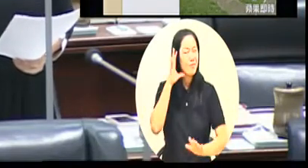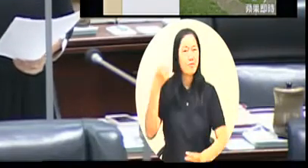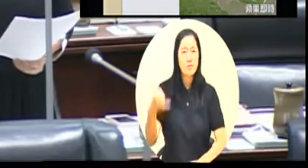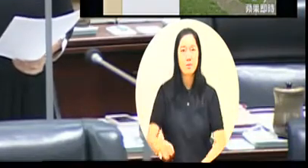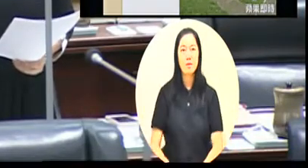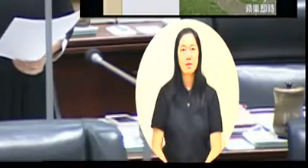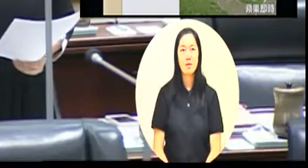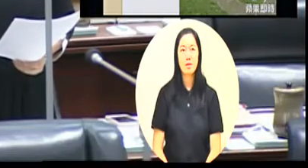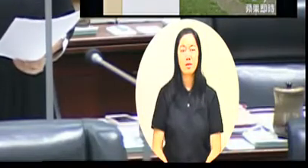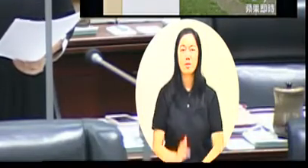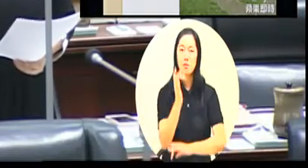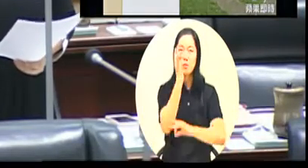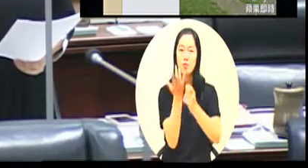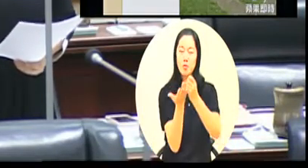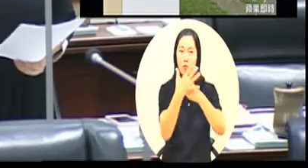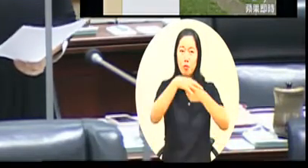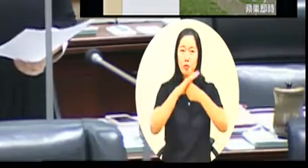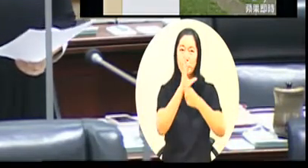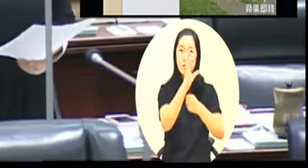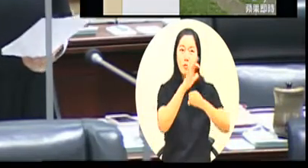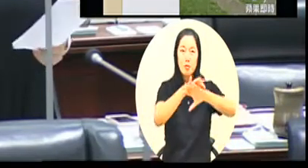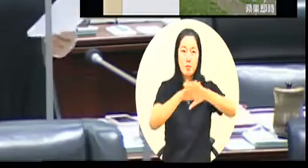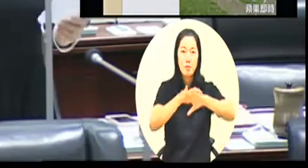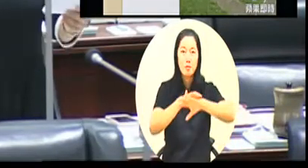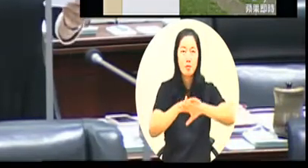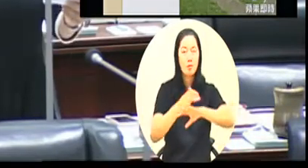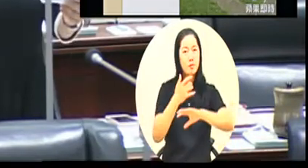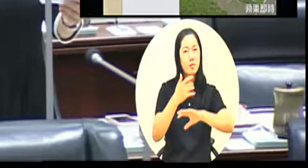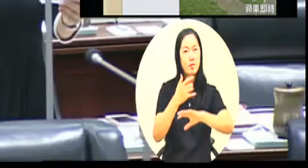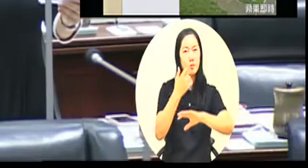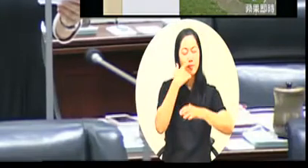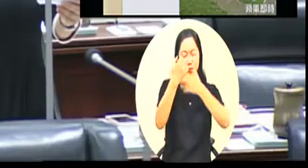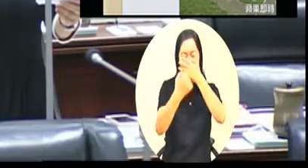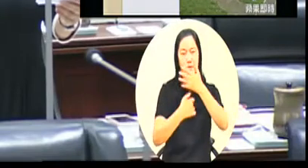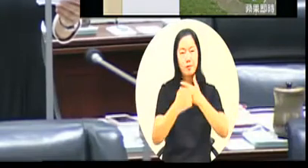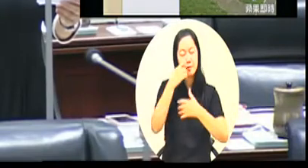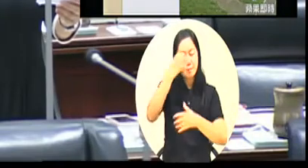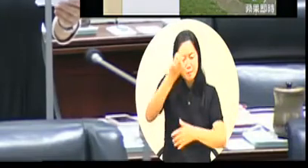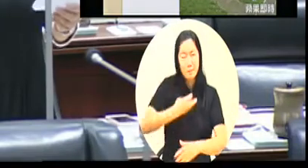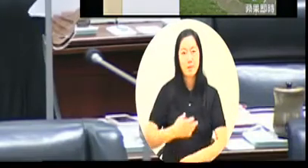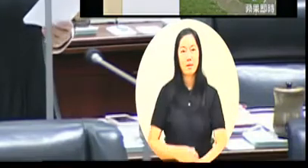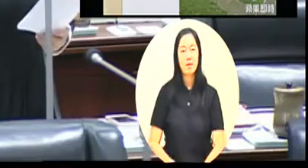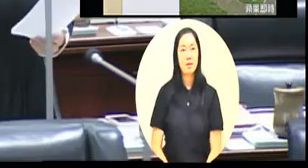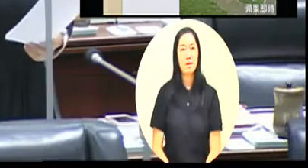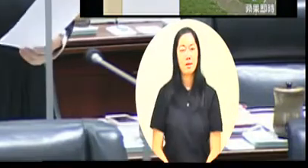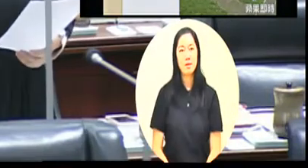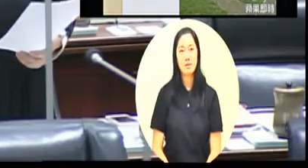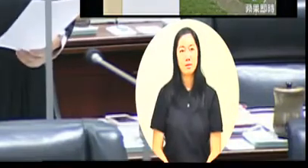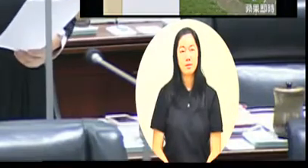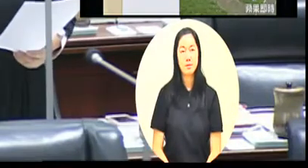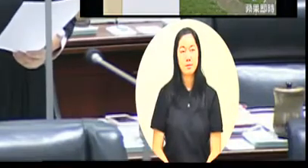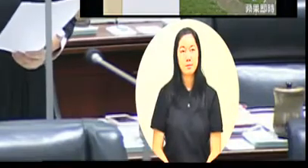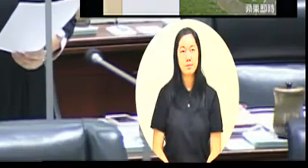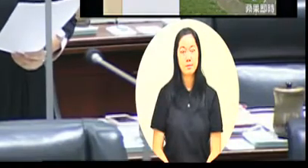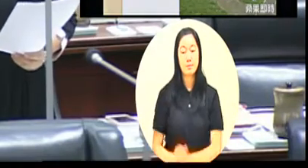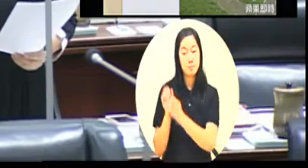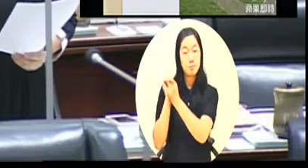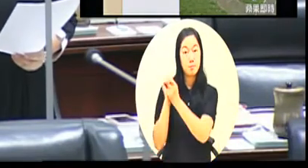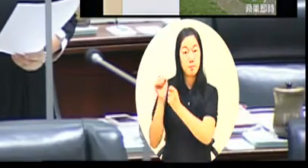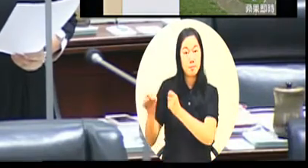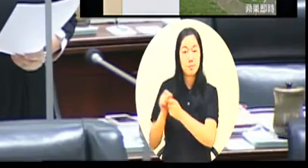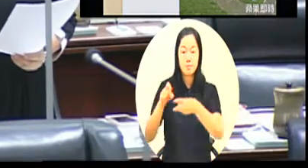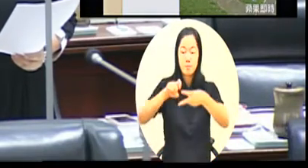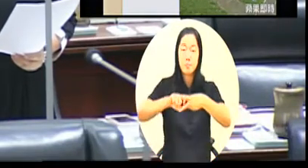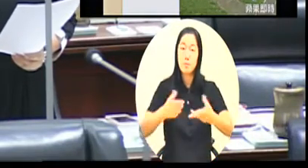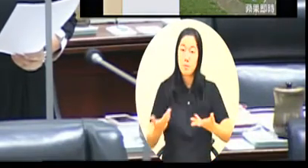这听起来真的是有点侮辱我们的高雄市的城市哦。当然我也知道最近呢，我们公务局这边也